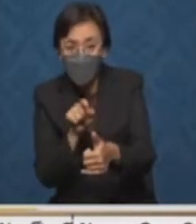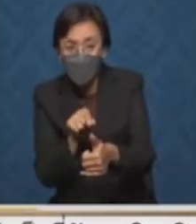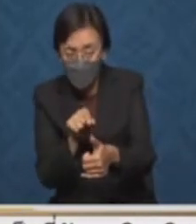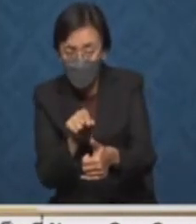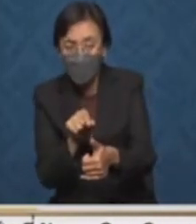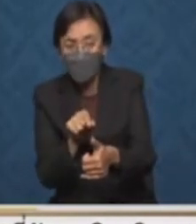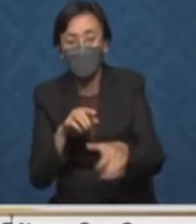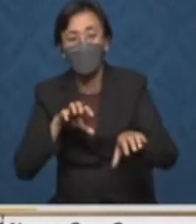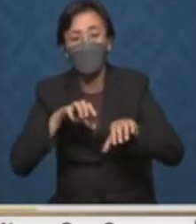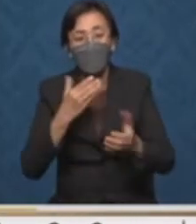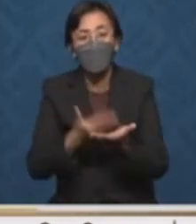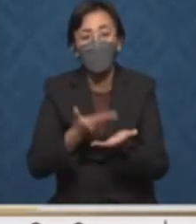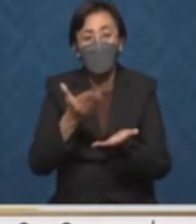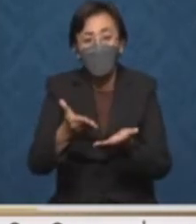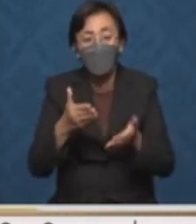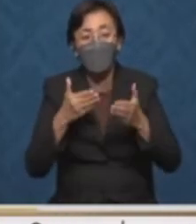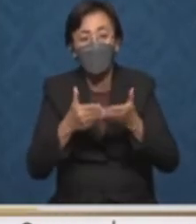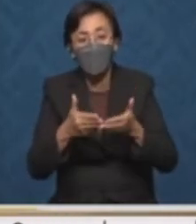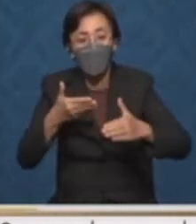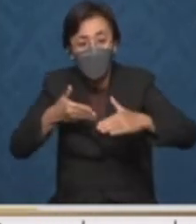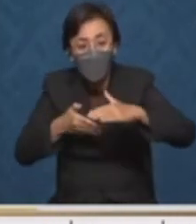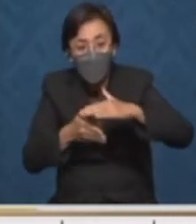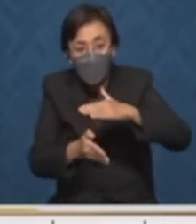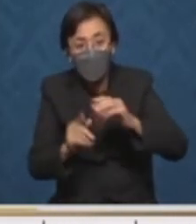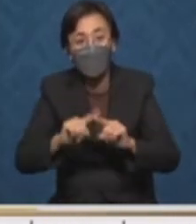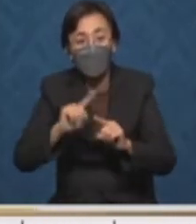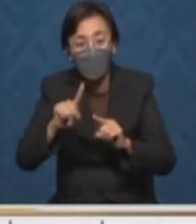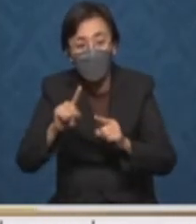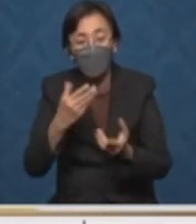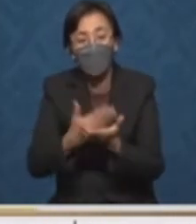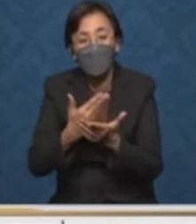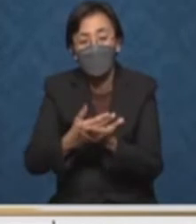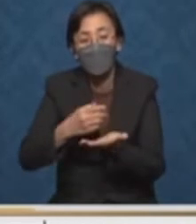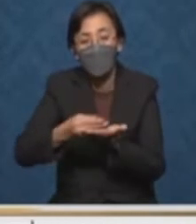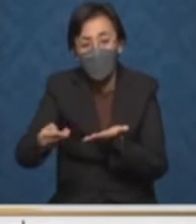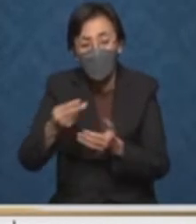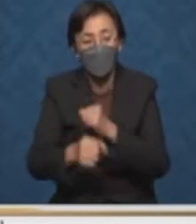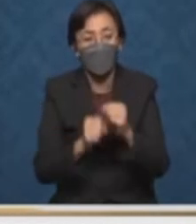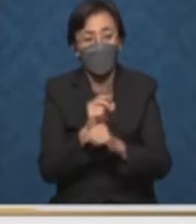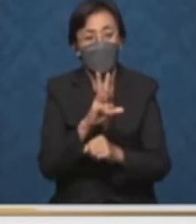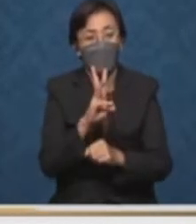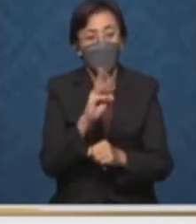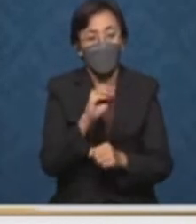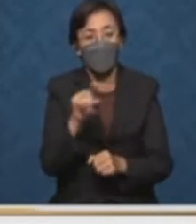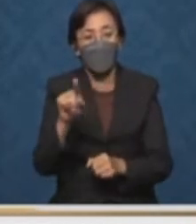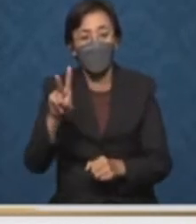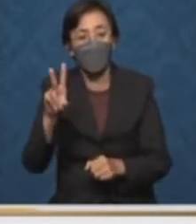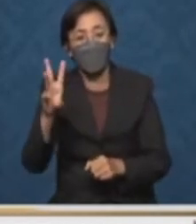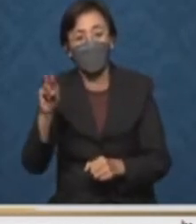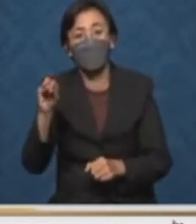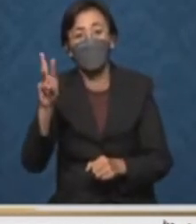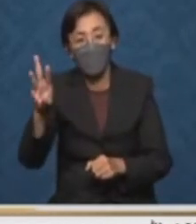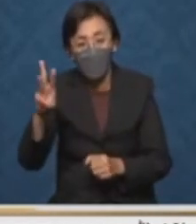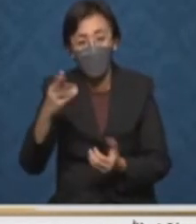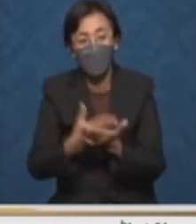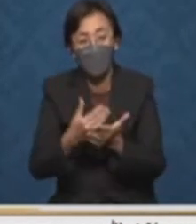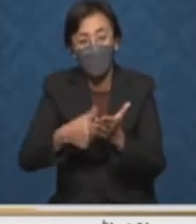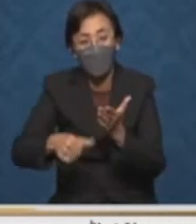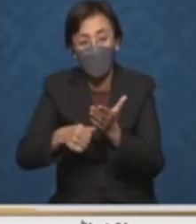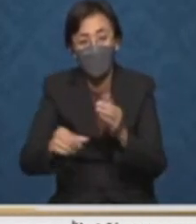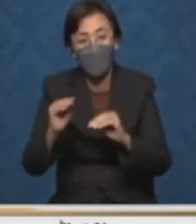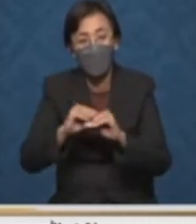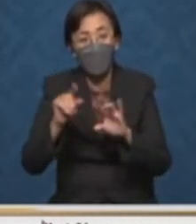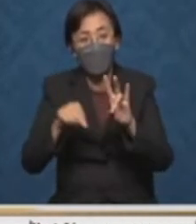ในการจัดซื้อเรือดำน้ำลำที่1เนี่ยที่จ่ายค่างวดตั้งแต่60ถึง66นี่ท่านประธานมันมีแวดจริงไหม